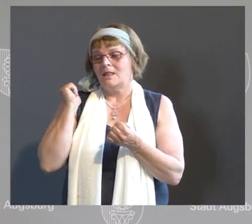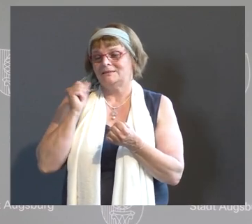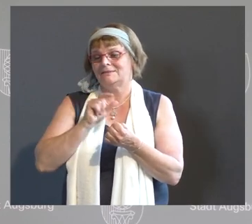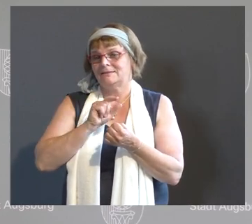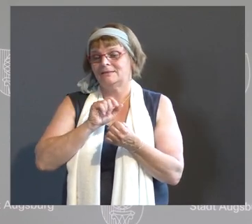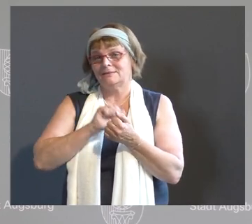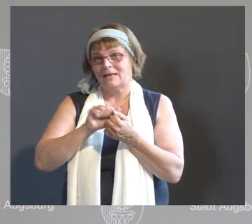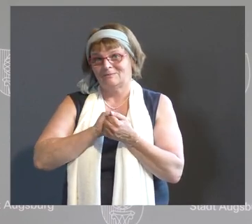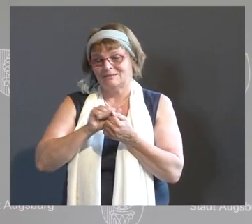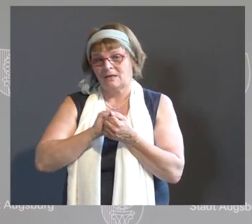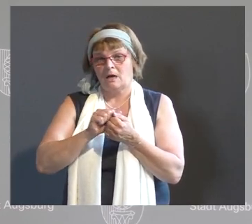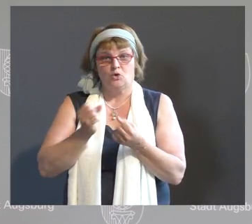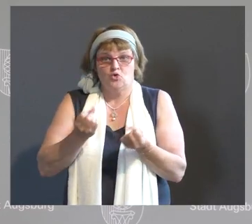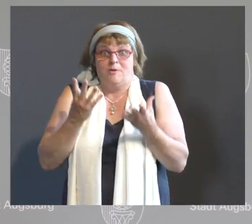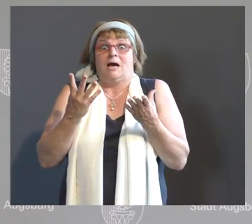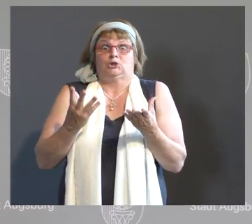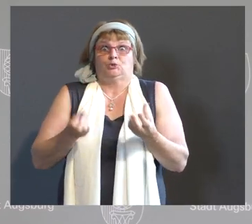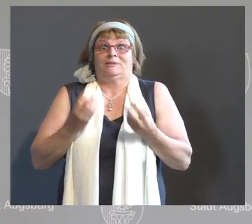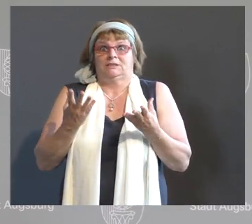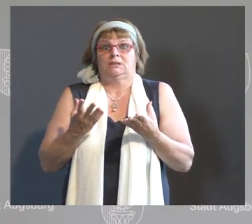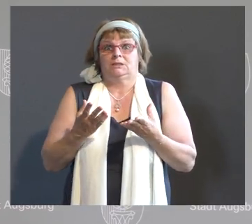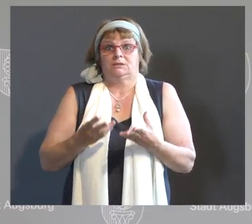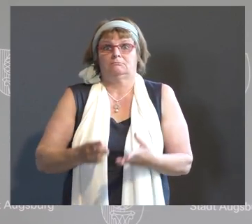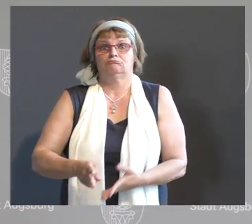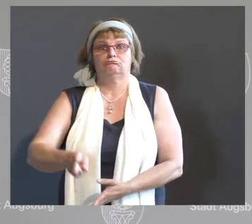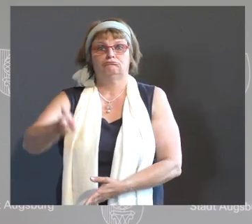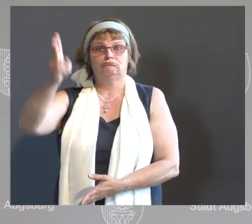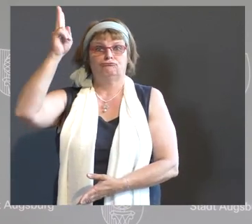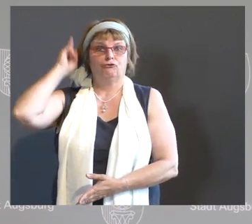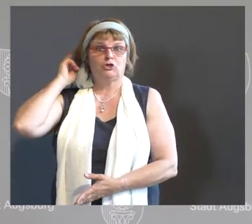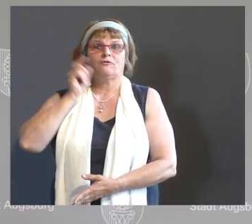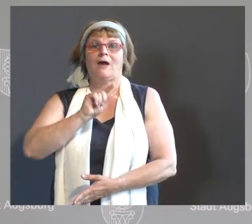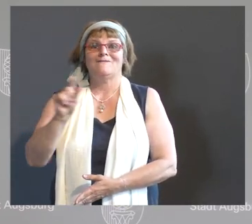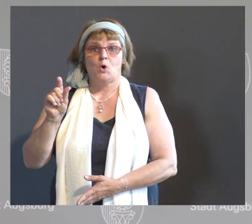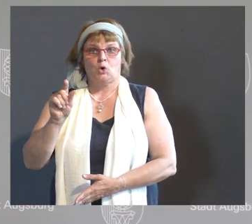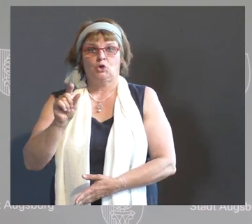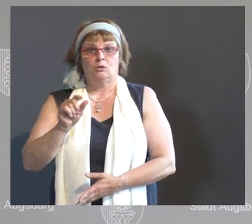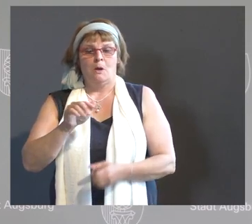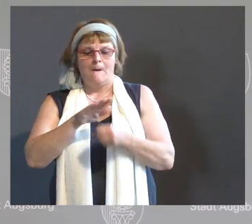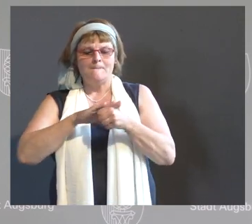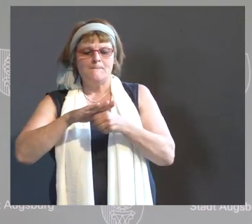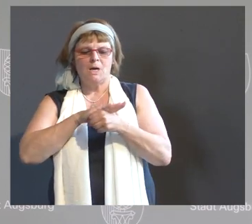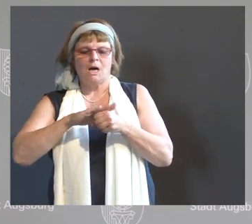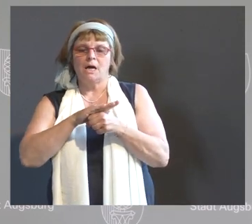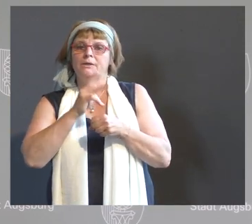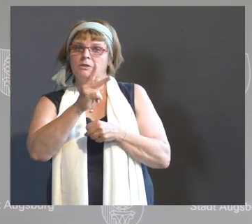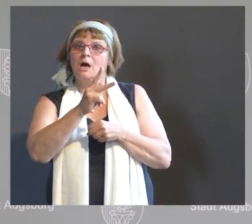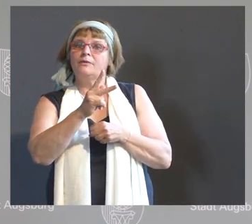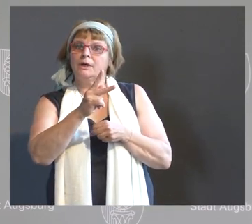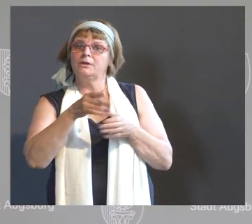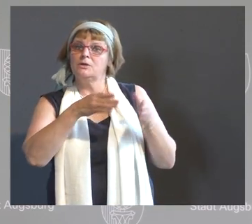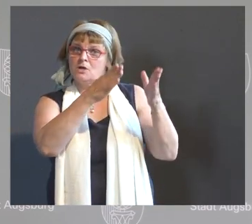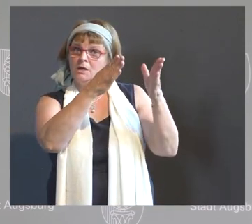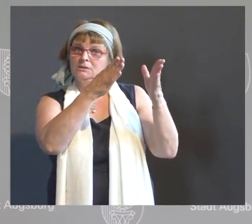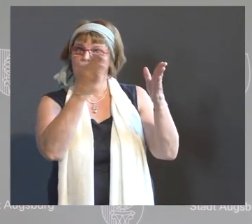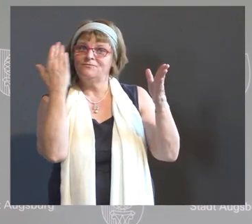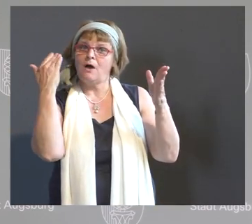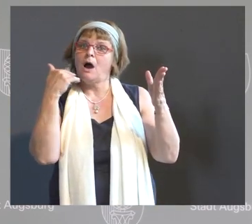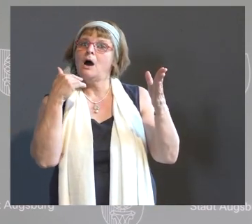2 vorvergangenen Wochenenden sich anschaut, hatte man ja einmal im Bereich der Katharinengasse, das war dieser Vorfall am